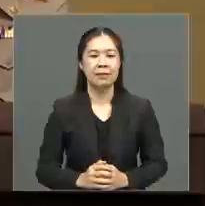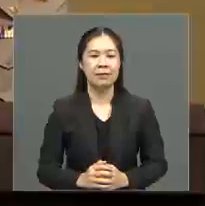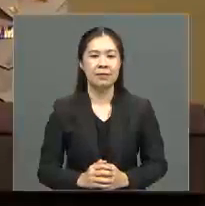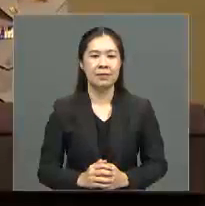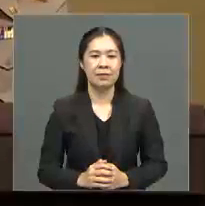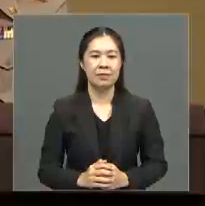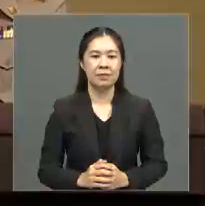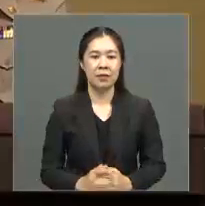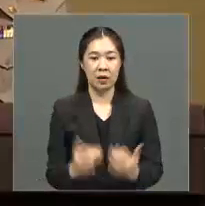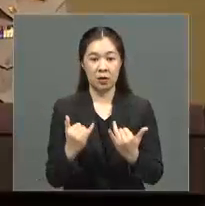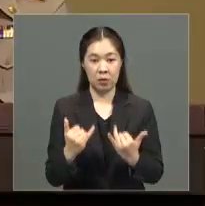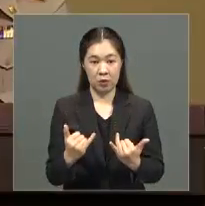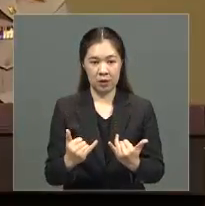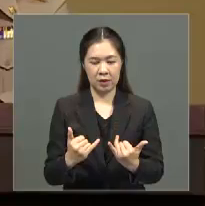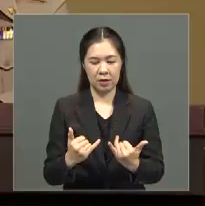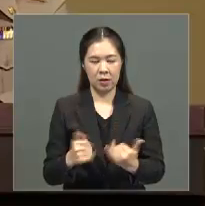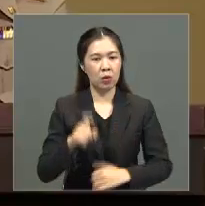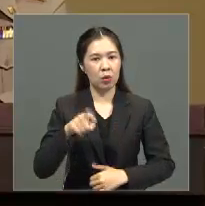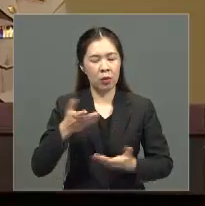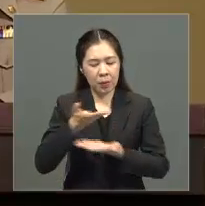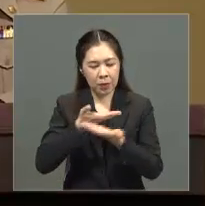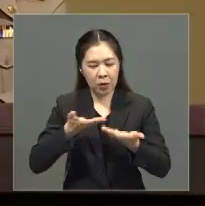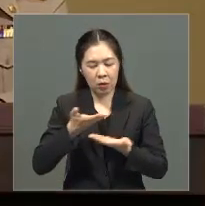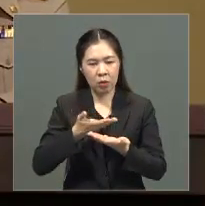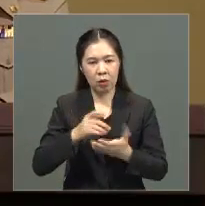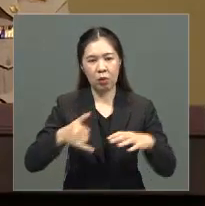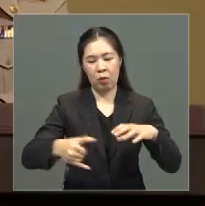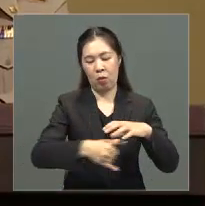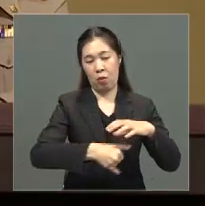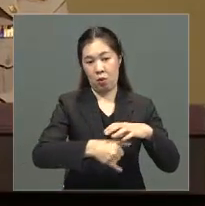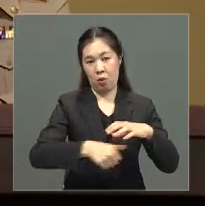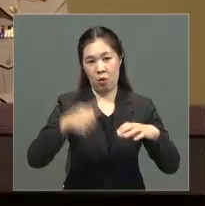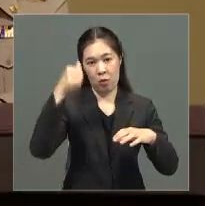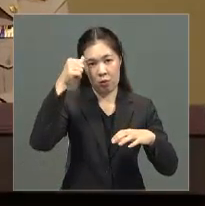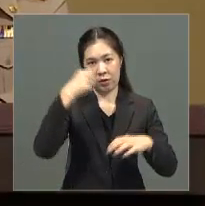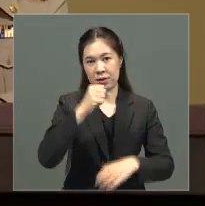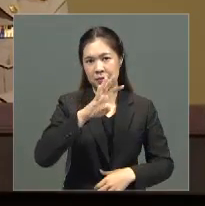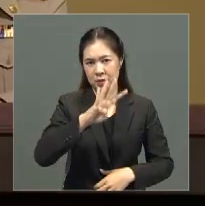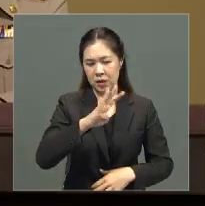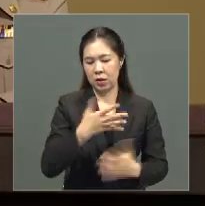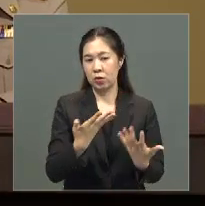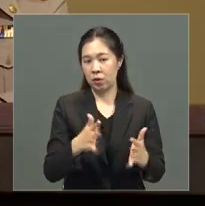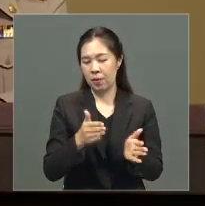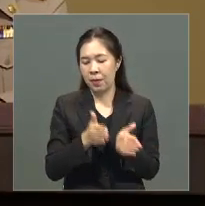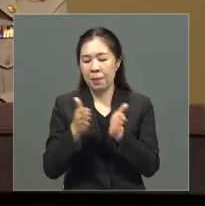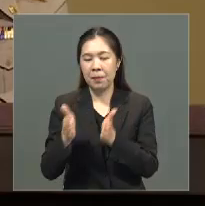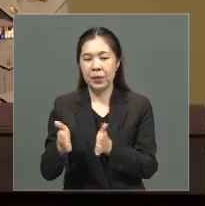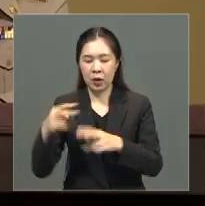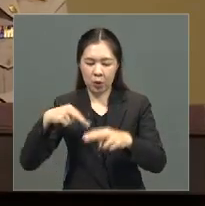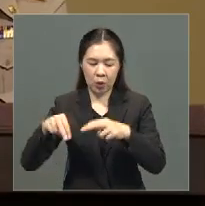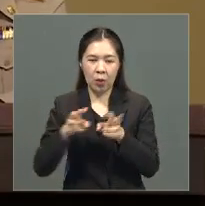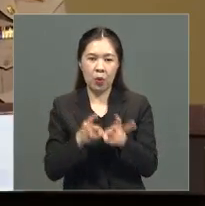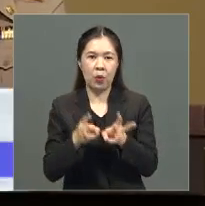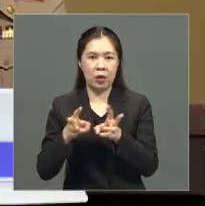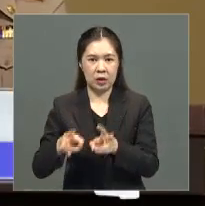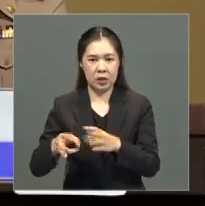วันนี้เนี่ยกำลังพูดจากันว่าจะต้องเข้า14วันถ้าไม่ต้องเข้า14วันเนี่ยจะมีวิธีการตรวจสอบอย่างไรให้รัดกุมว่า